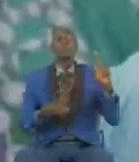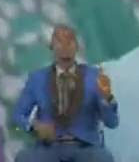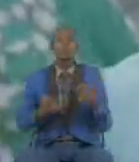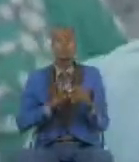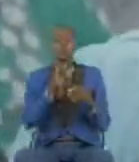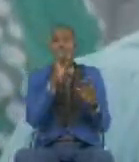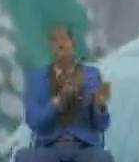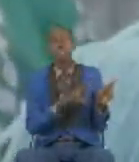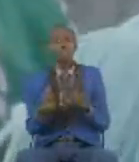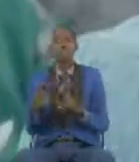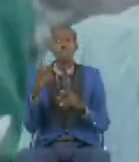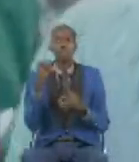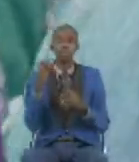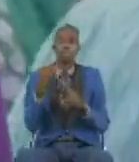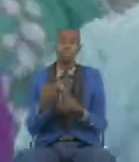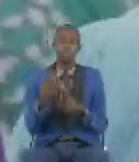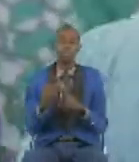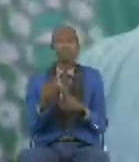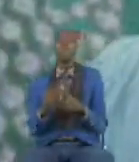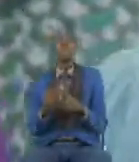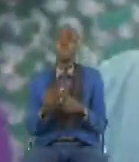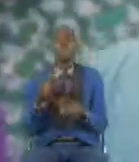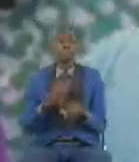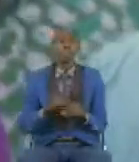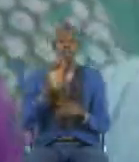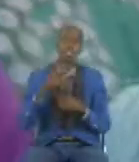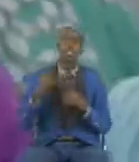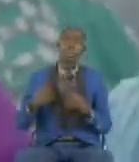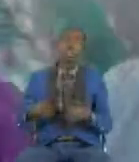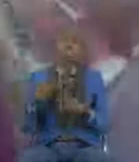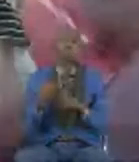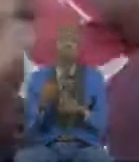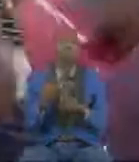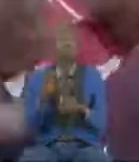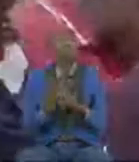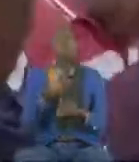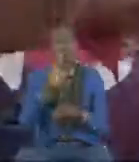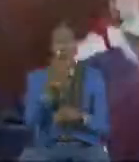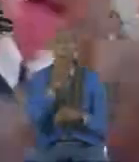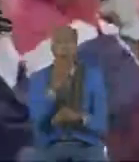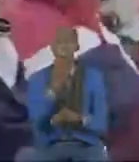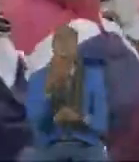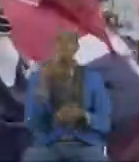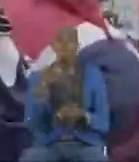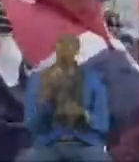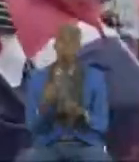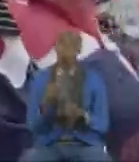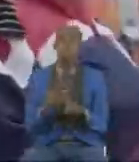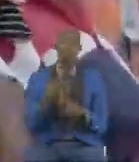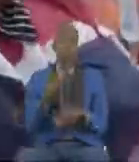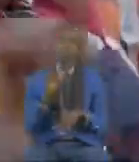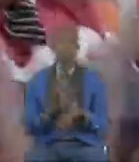La parole dans ton cœur. La parole dans ta bouche, la parole sur tes